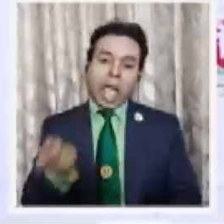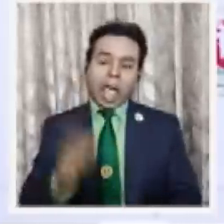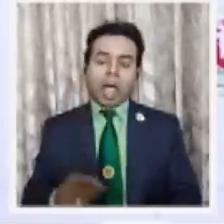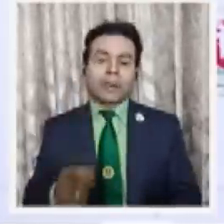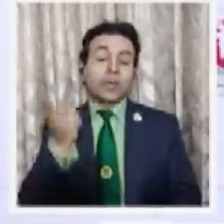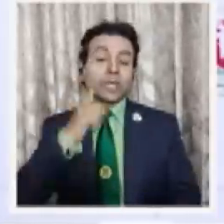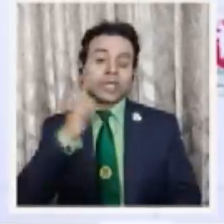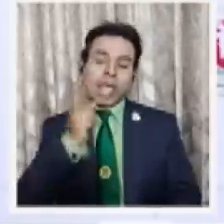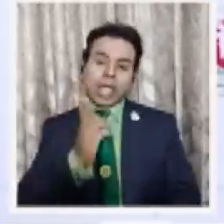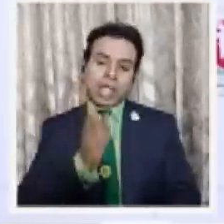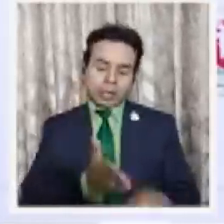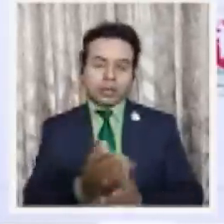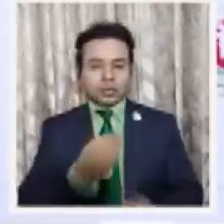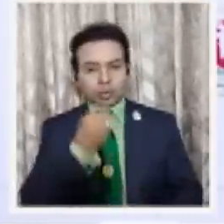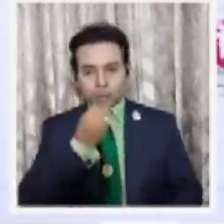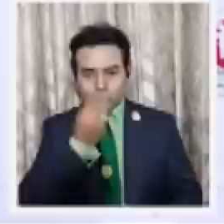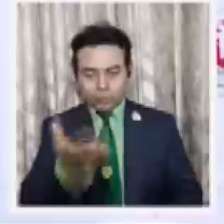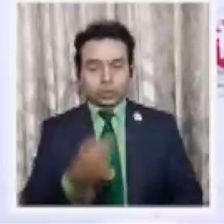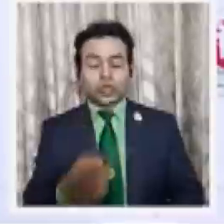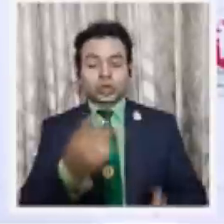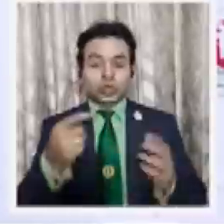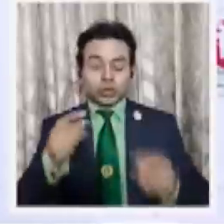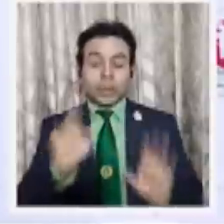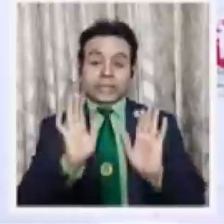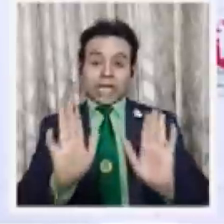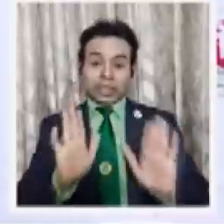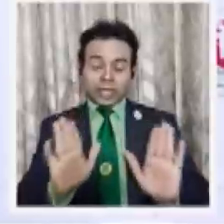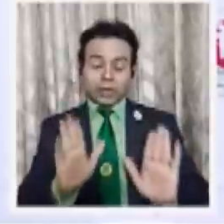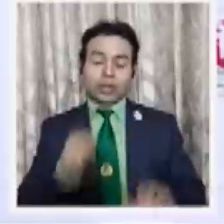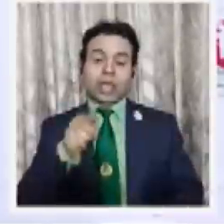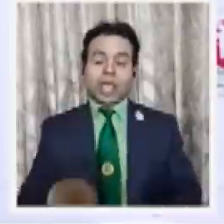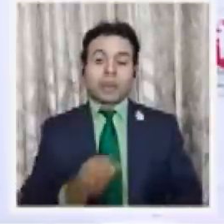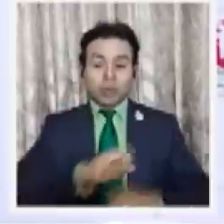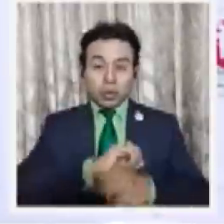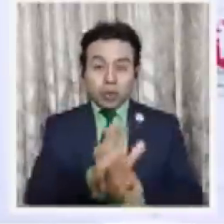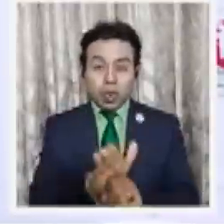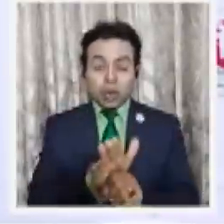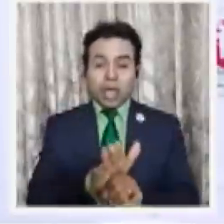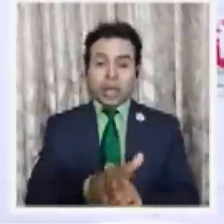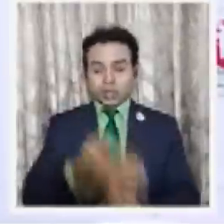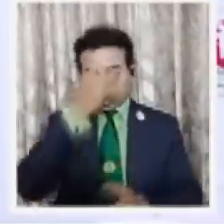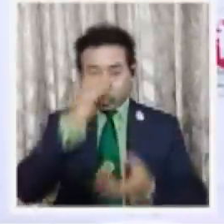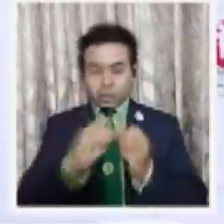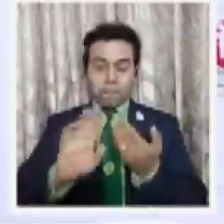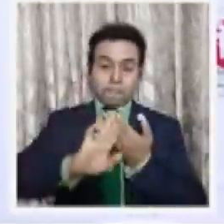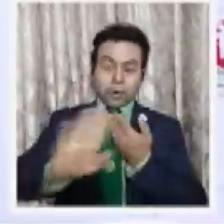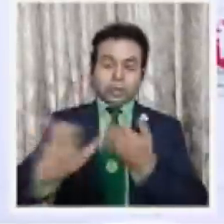রিপোর্ট 19 জুলাই 2020 থেকে। এই ছিল তথ্য। তথ্য শেষ করবার আগে প্রতিদিনের মতো আজও